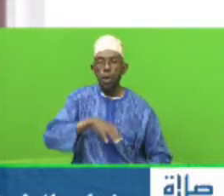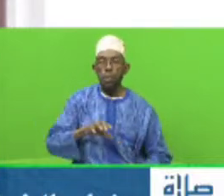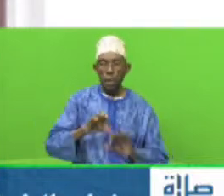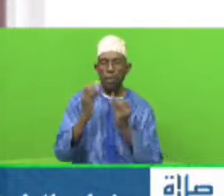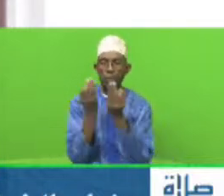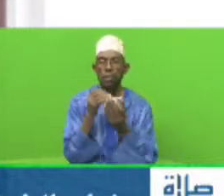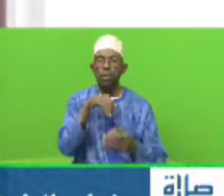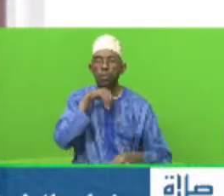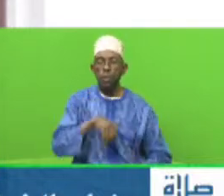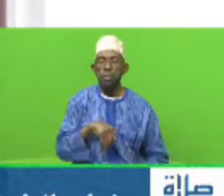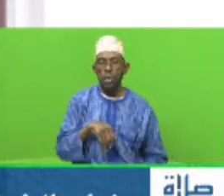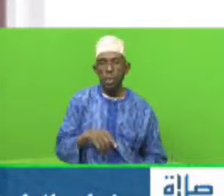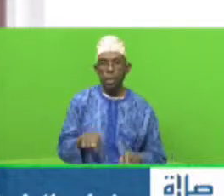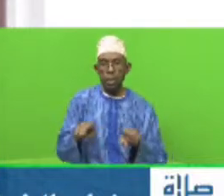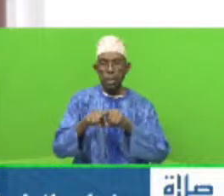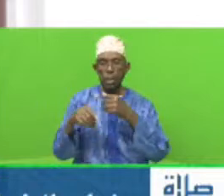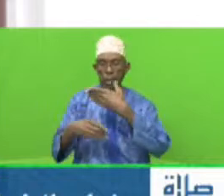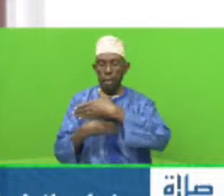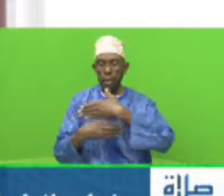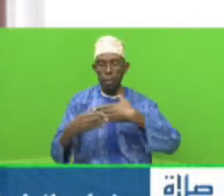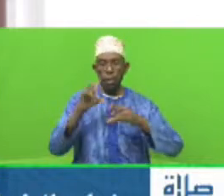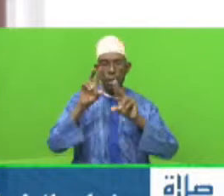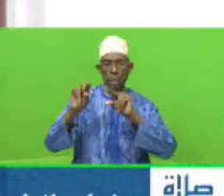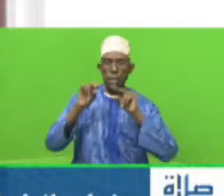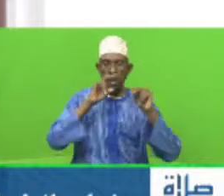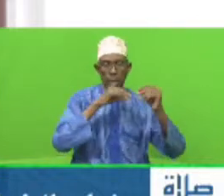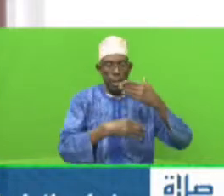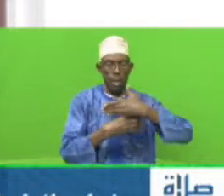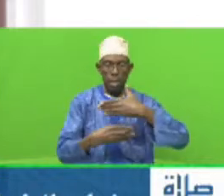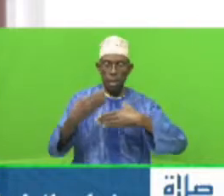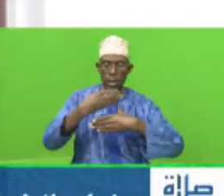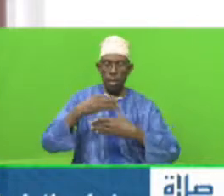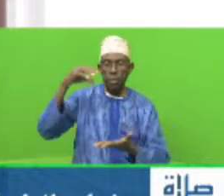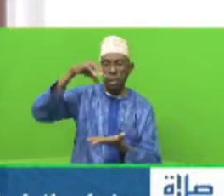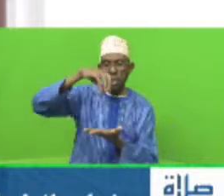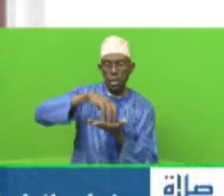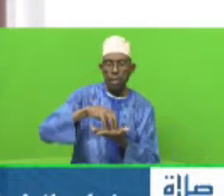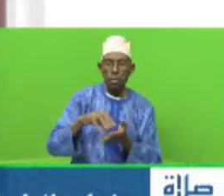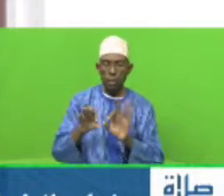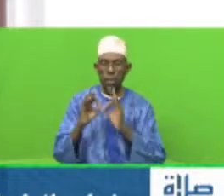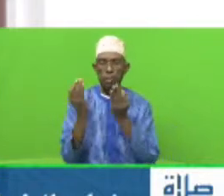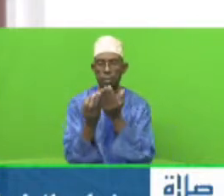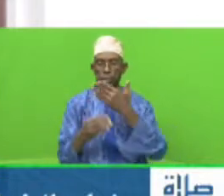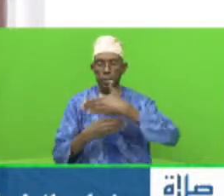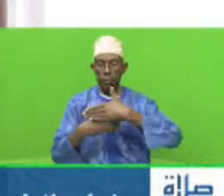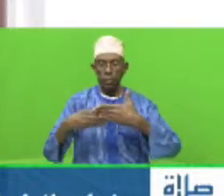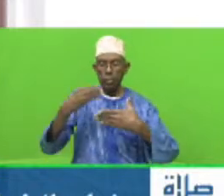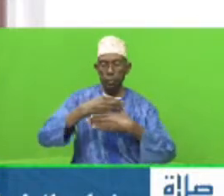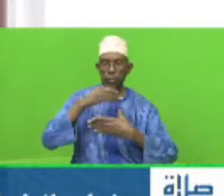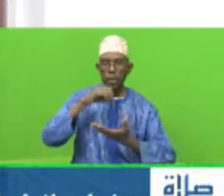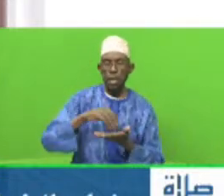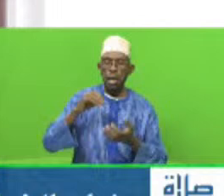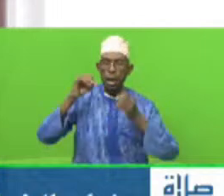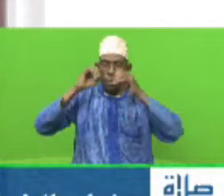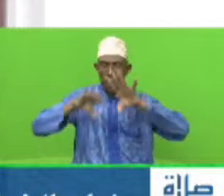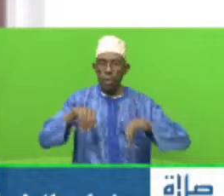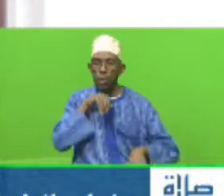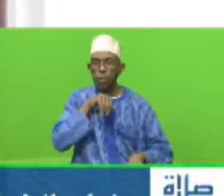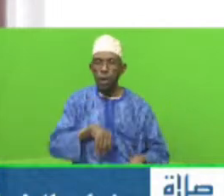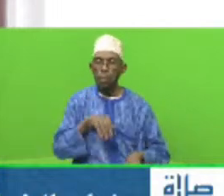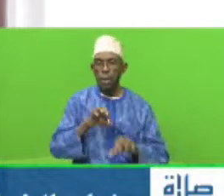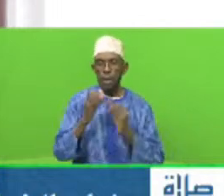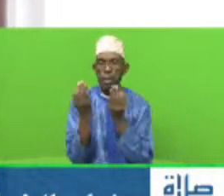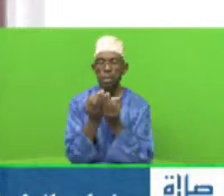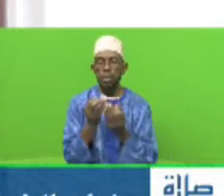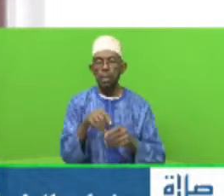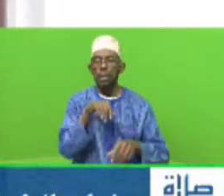وعلى آل محمد كما صليت على إبراهيم وعلى آل إبراهيم إنك حميد مجيد، وبارك على محمد وعلى